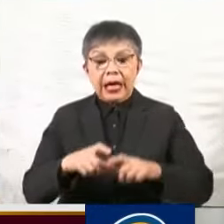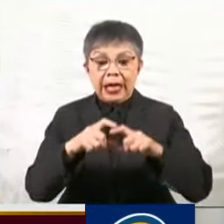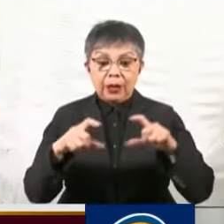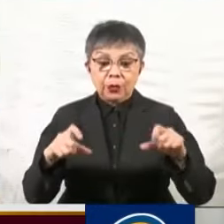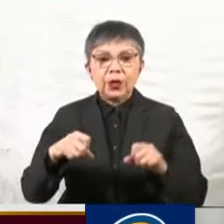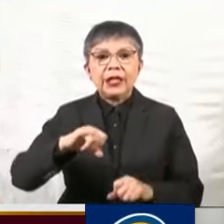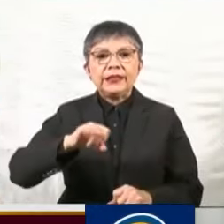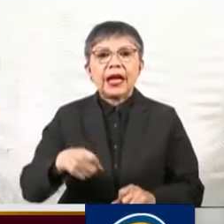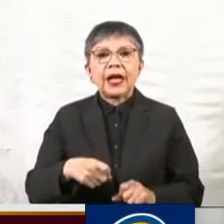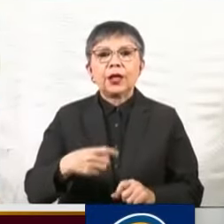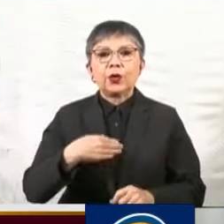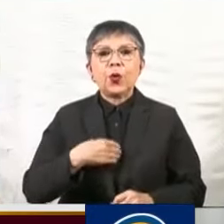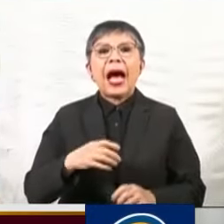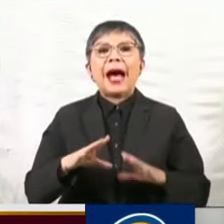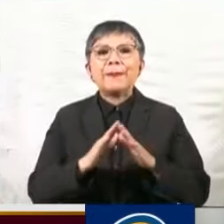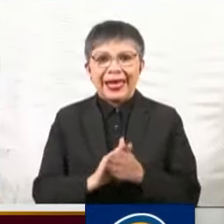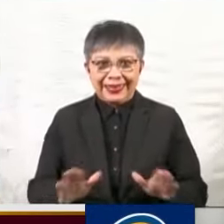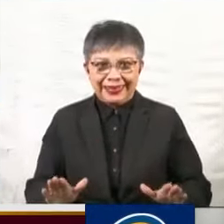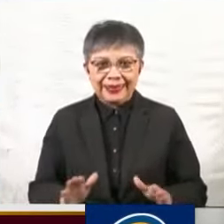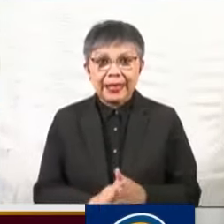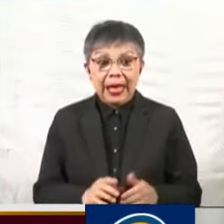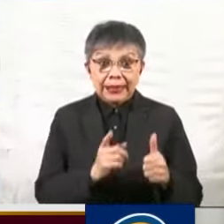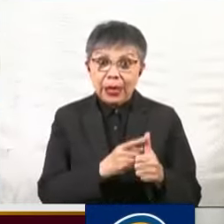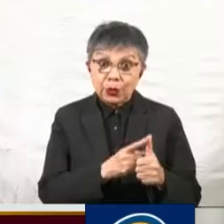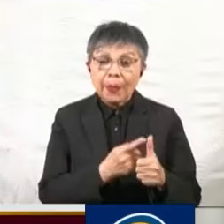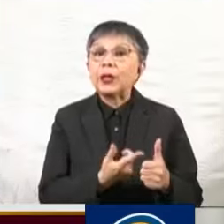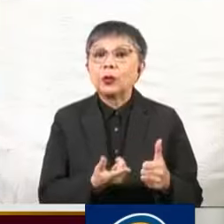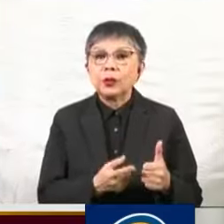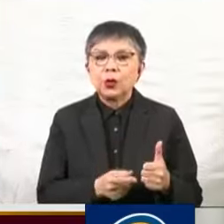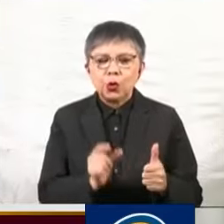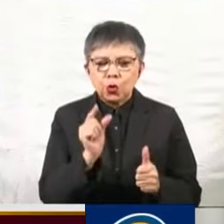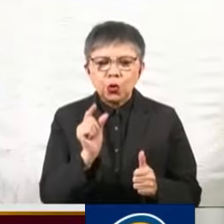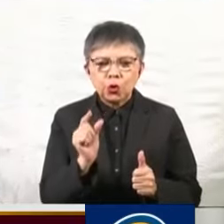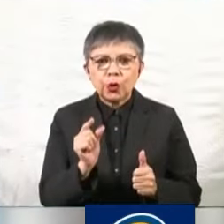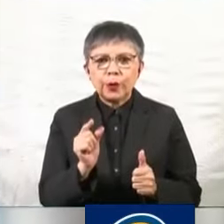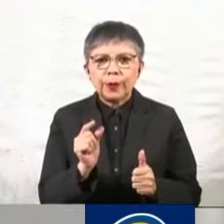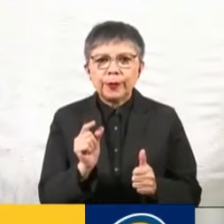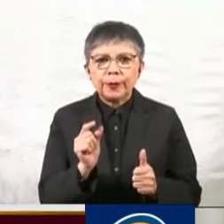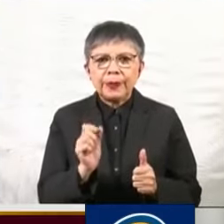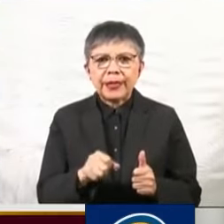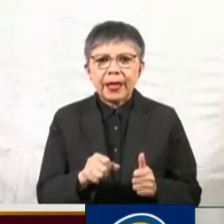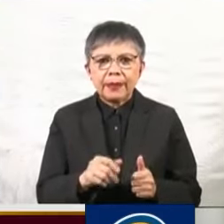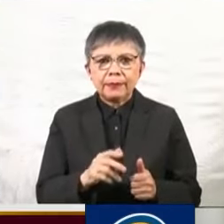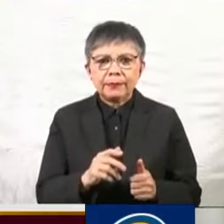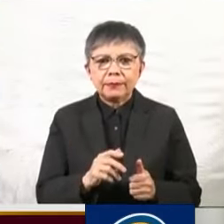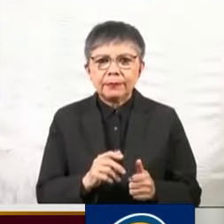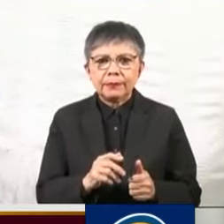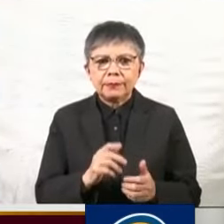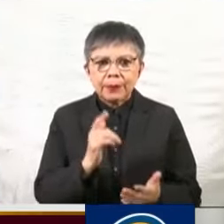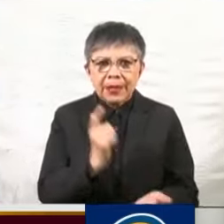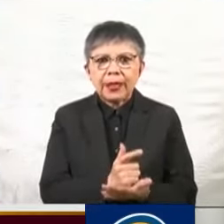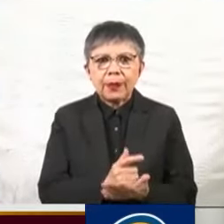namanya jakartaku aman di mana salah satunya adalah untuk bisa memastikan